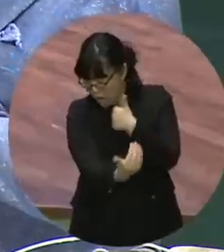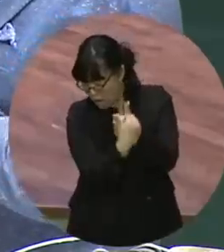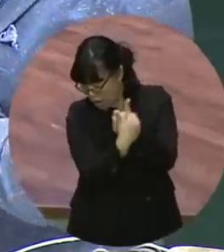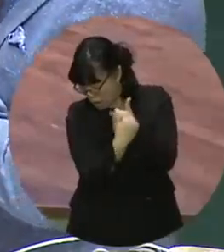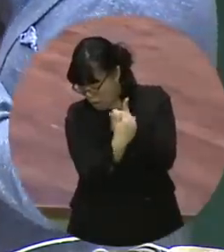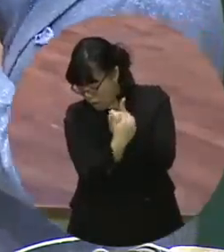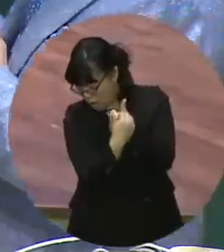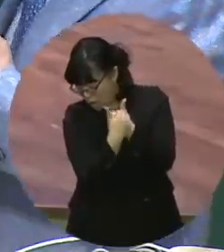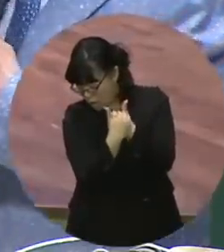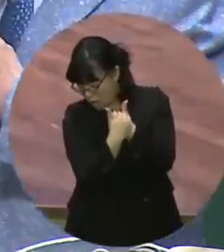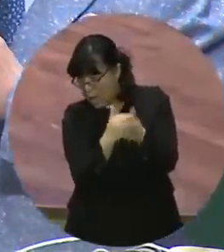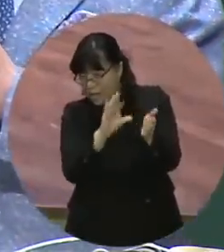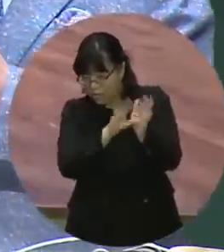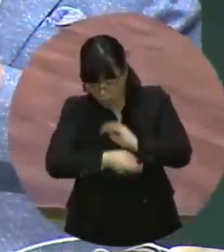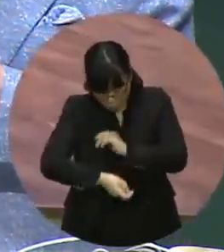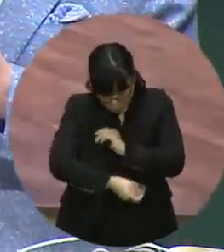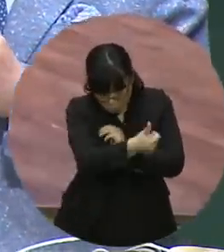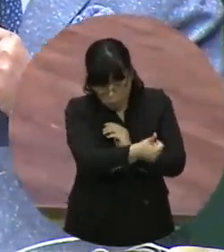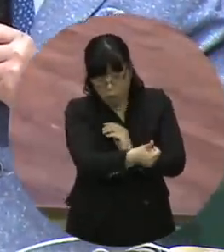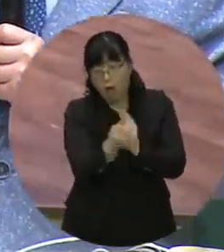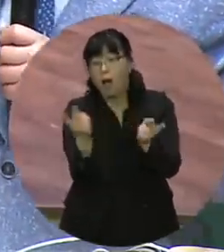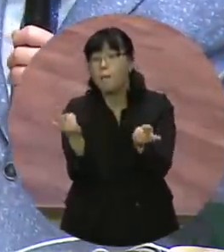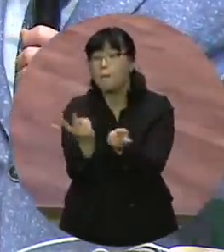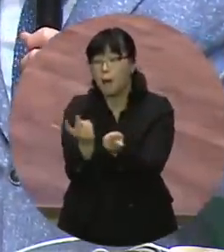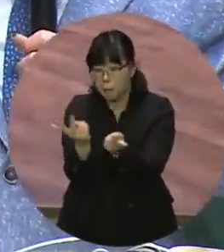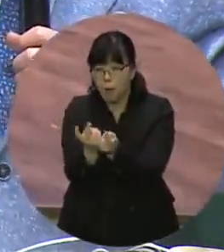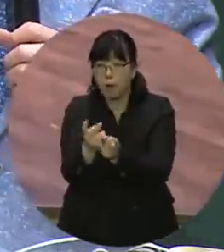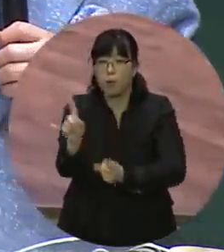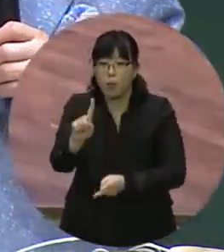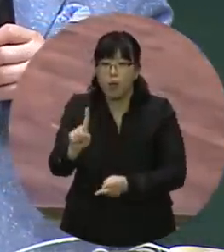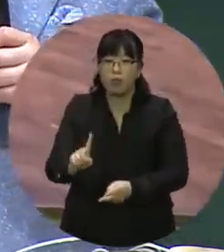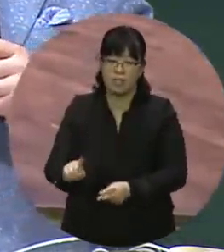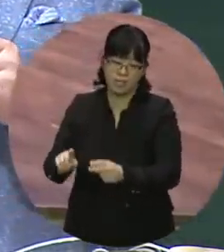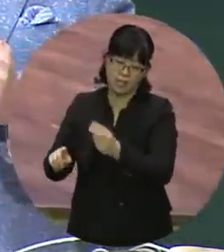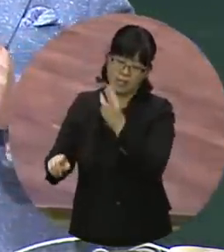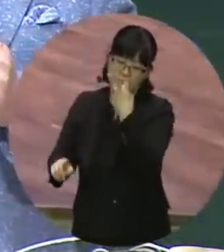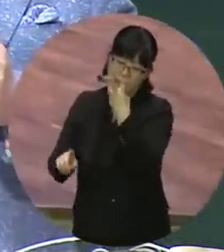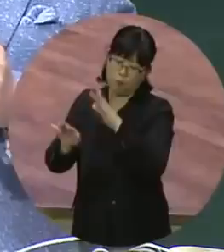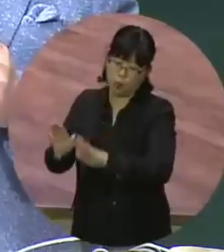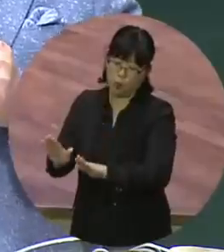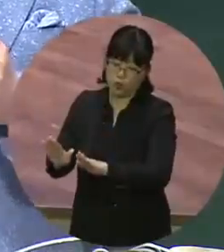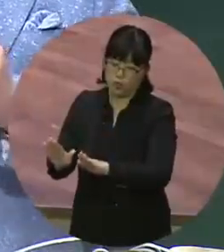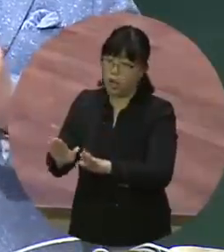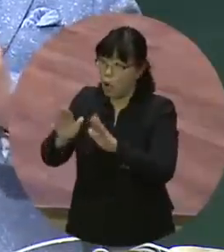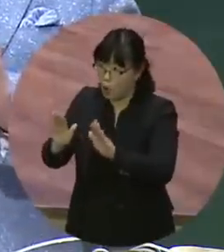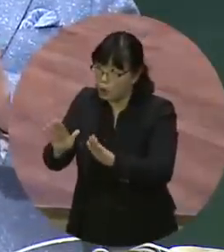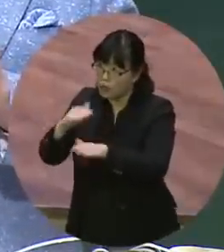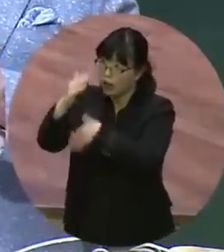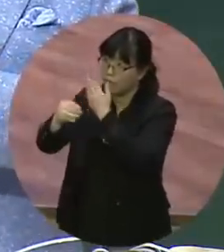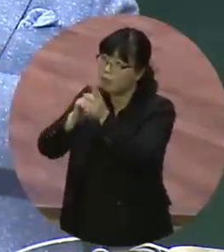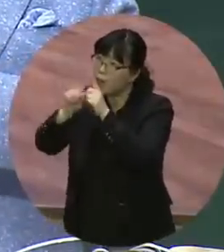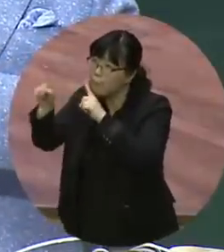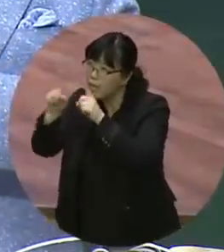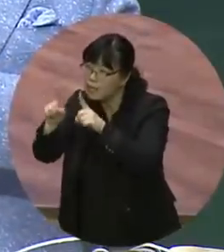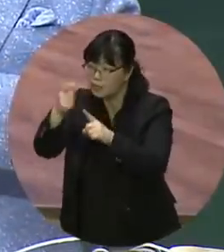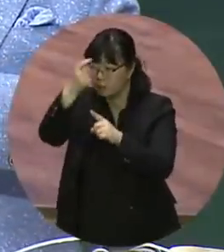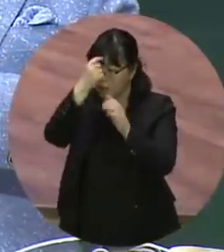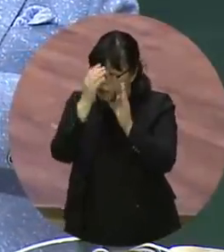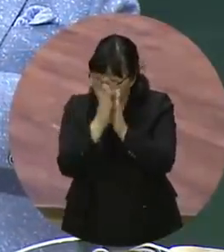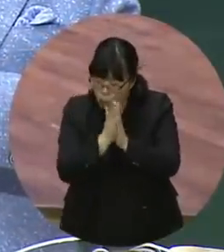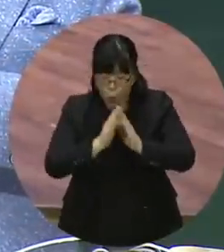무력화시키는 방법이 이거예요. 이거 이게 없어요. 기도 안 하지, 말씀 없지, 복음 안 전하지.